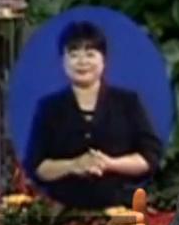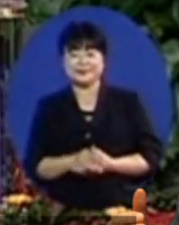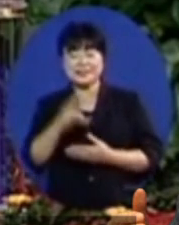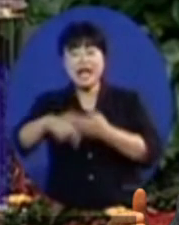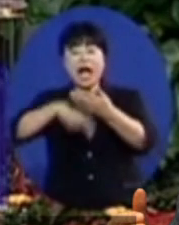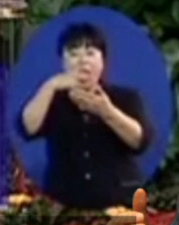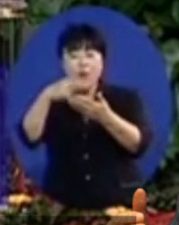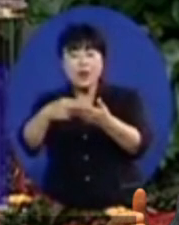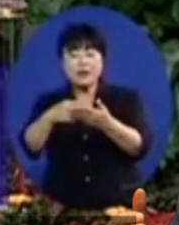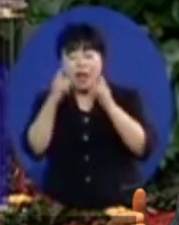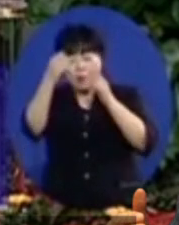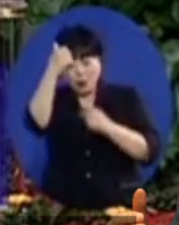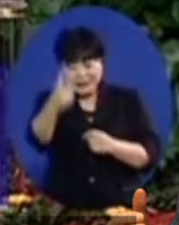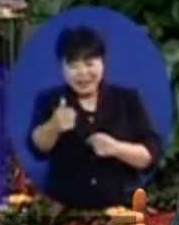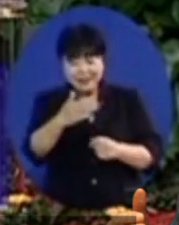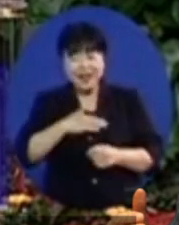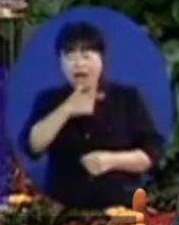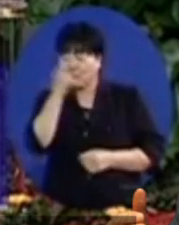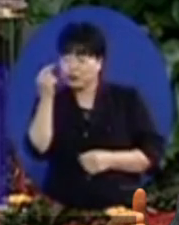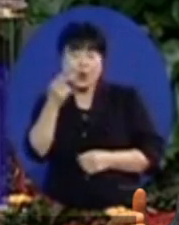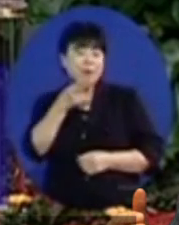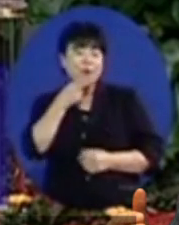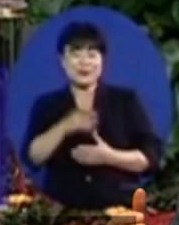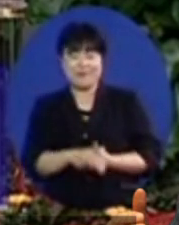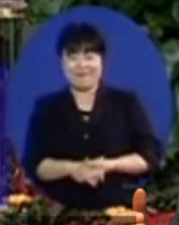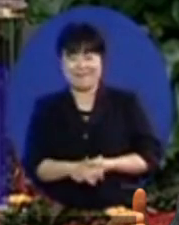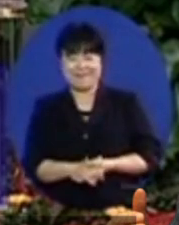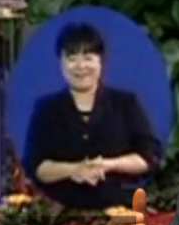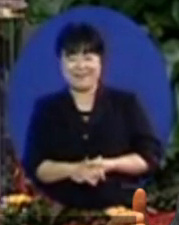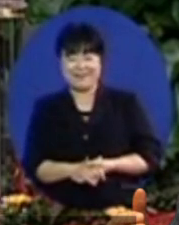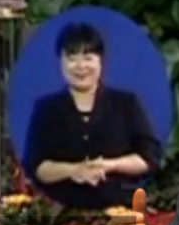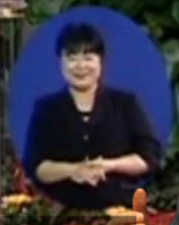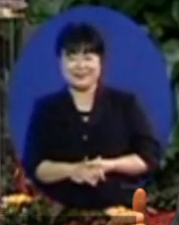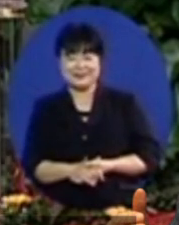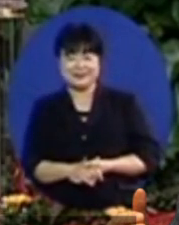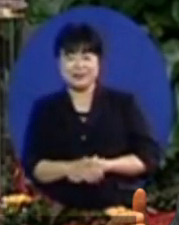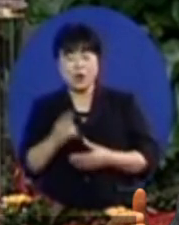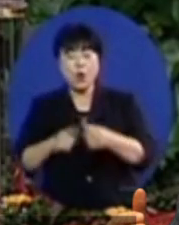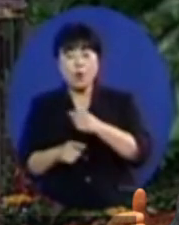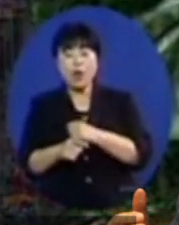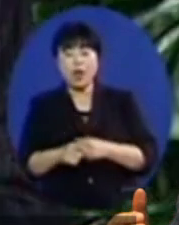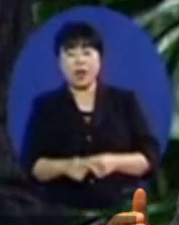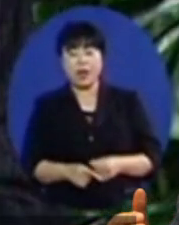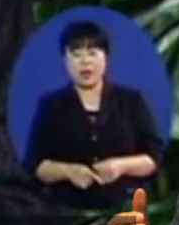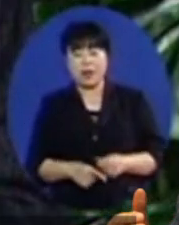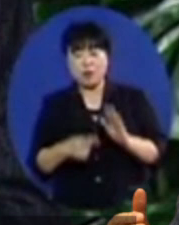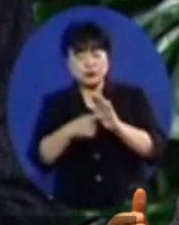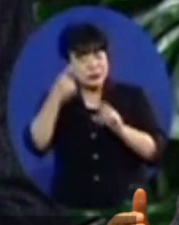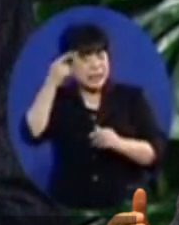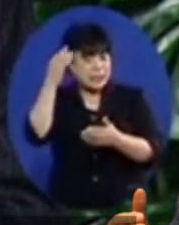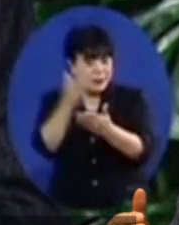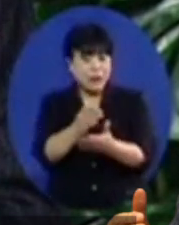야훼는 나의 목자시니 내게 부족함이 없다. 왜 부정적으로 생각합니까?